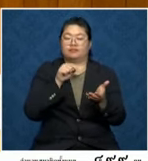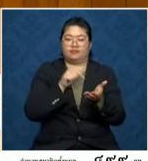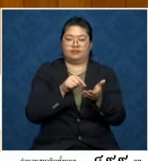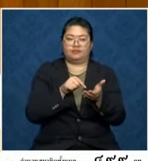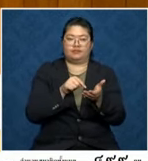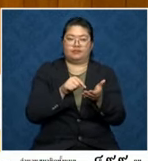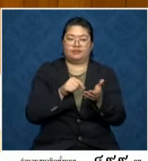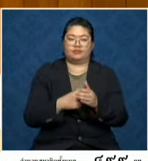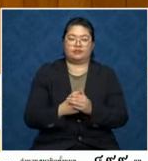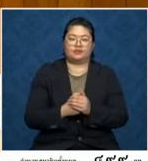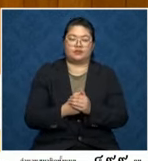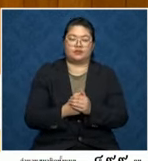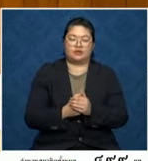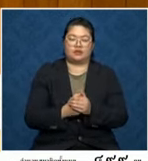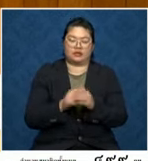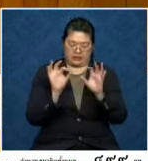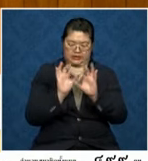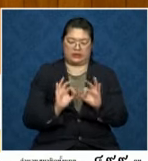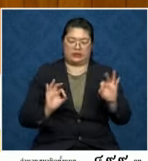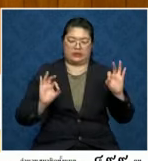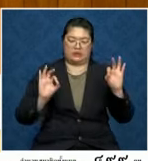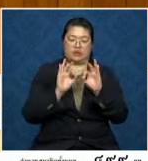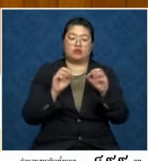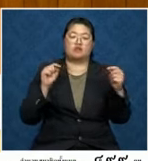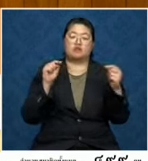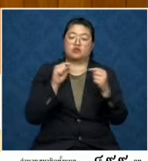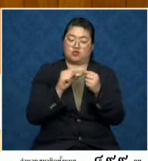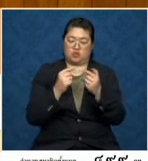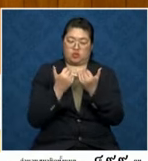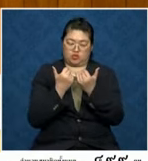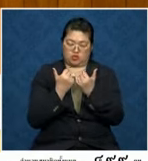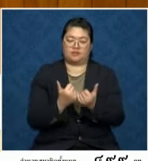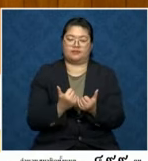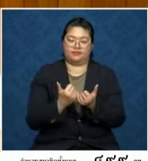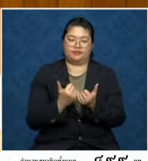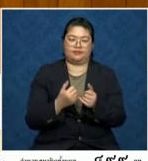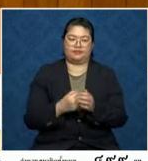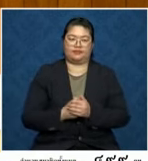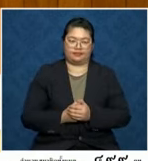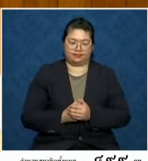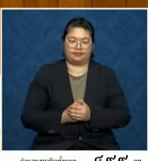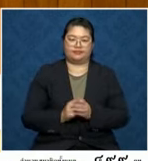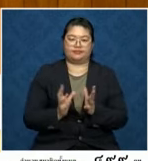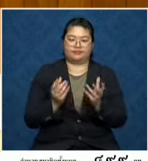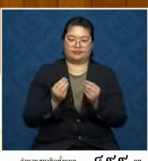ที่มีความเหมาะสมกับสถานการณ์ผมจึงขอชี้แจงครับ